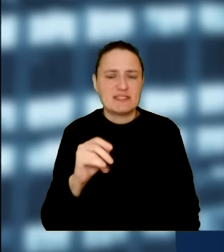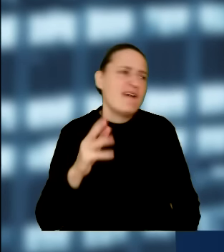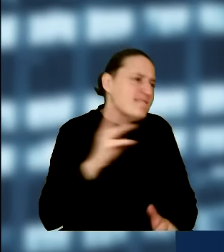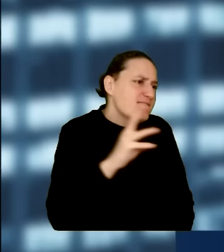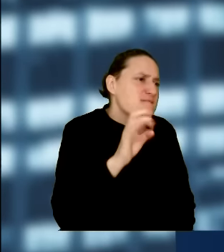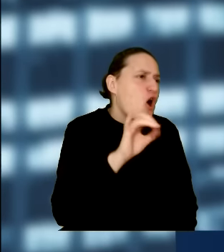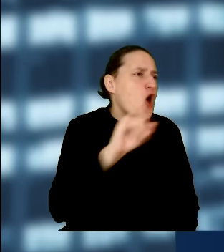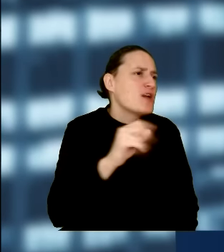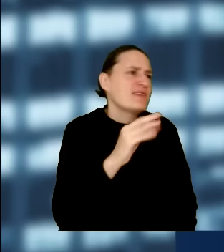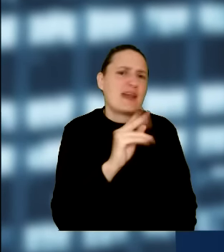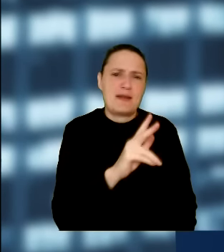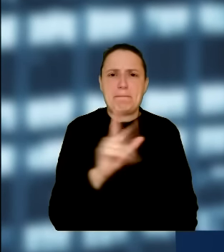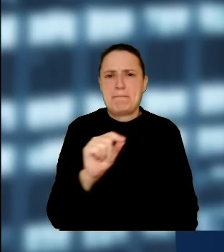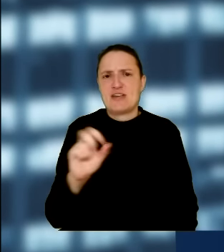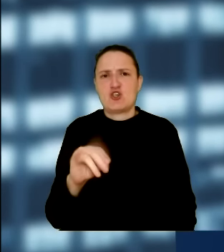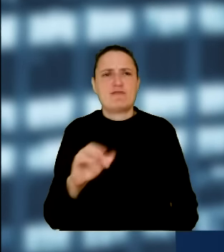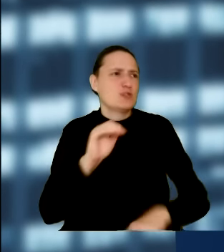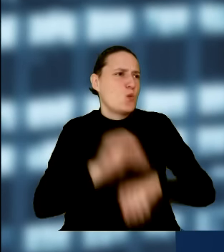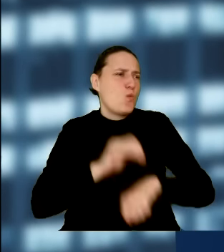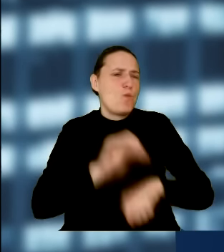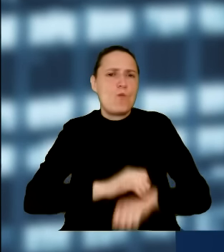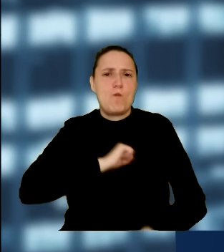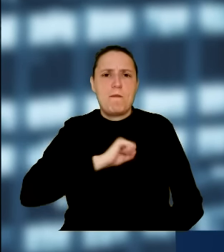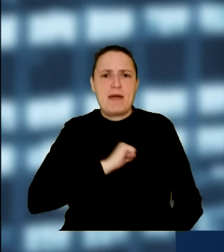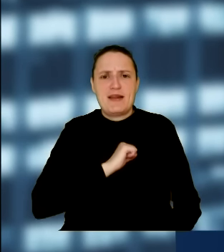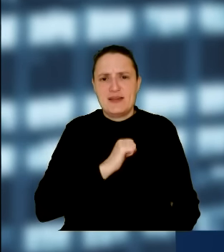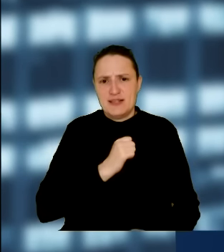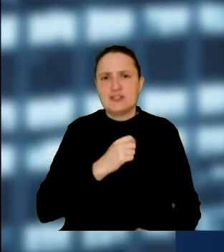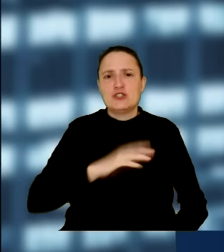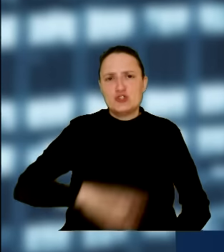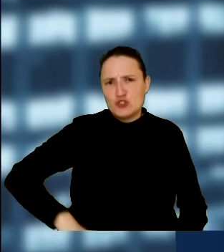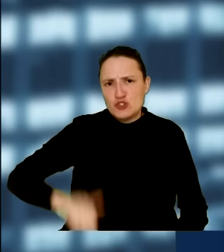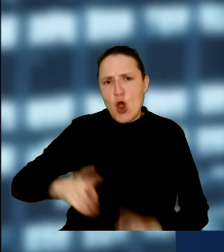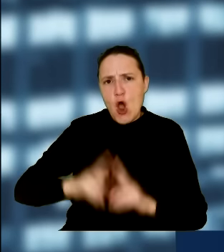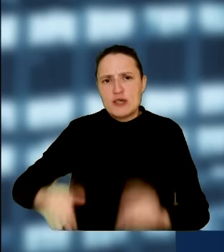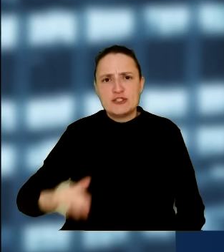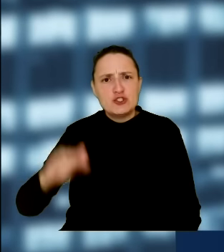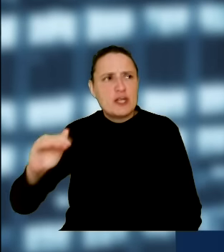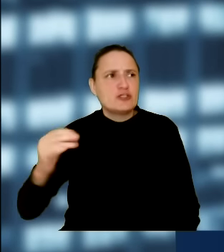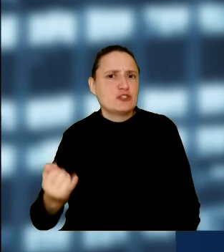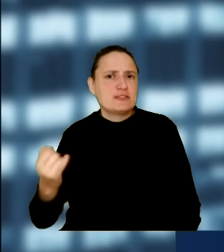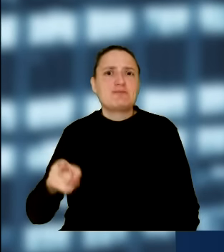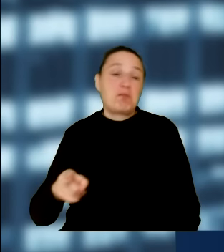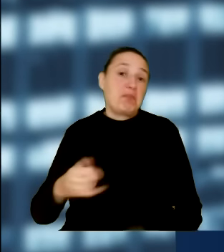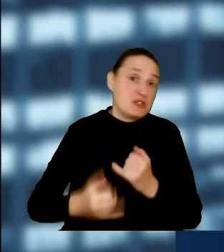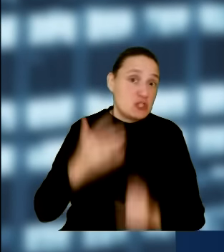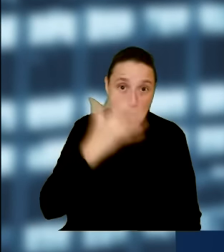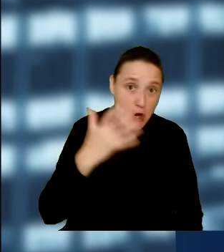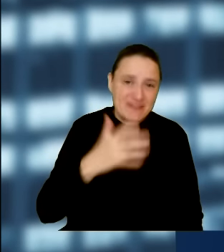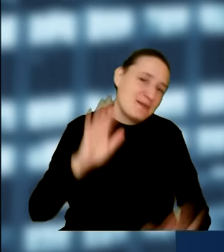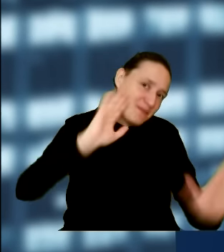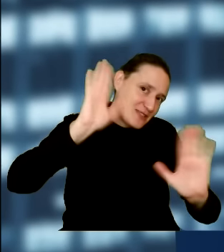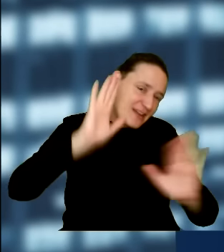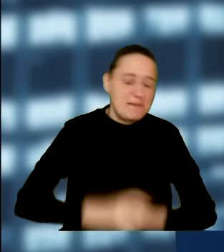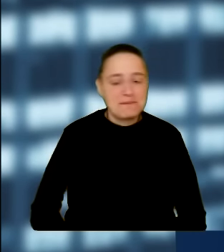kumpel z dzieciństwa mi się przypomniało. No, to jak ogląda, to wszystkiego dobrego. No więc tak, już wiemy, jak będzie